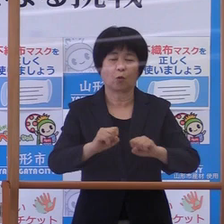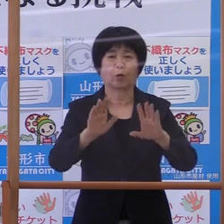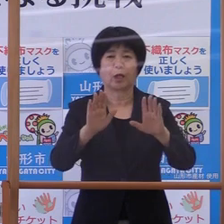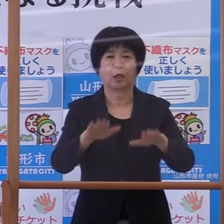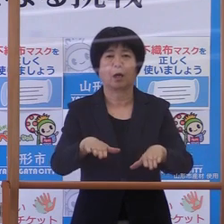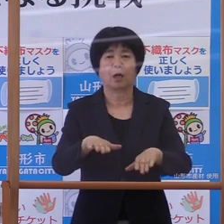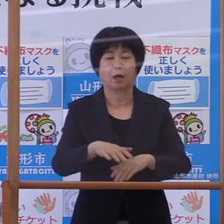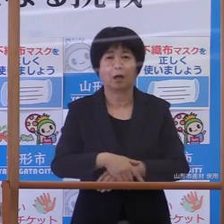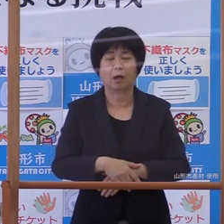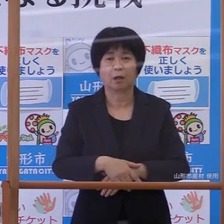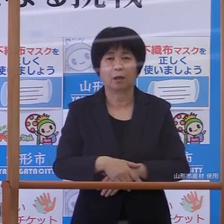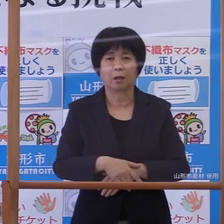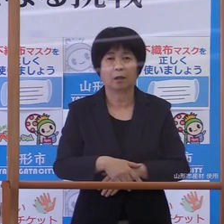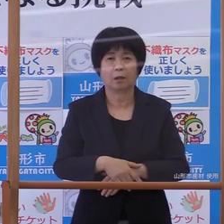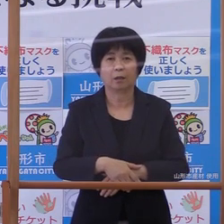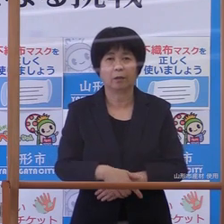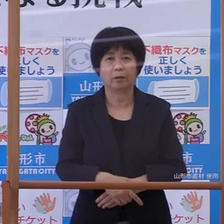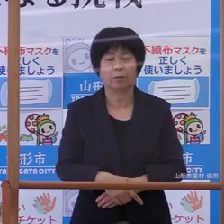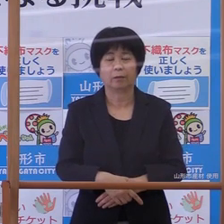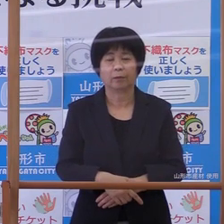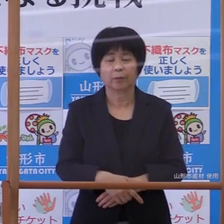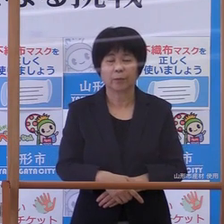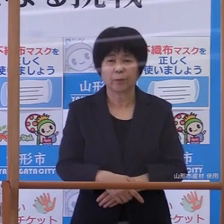ります。